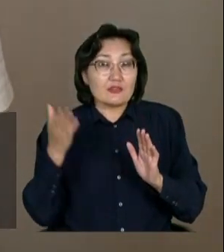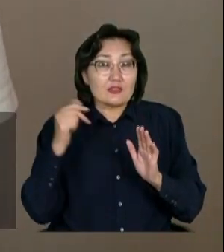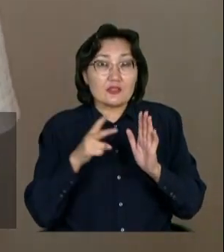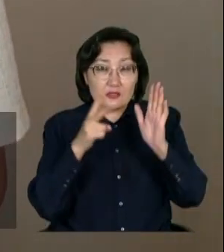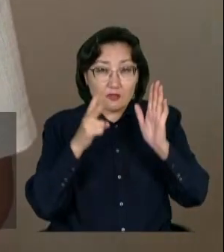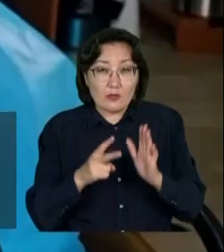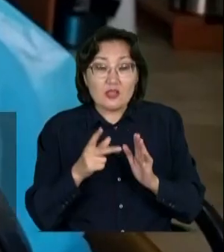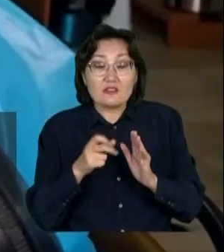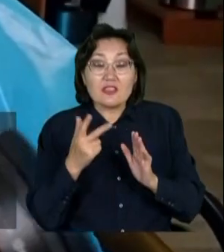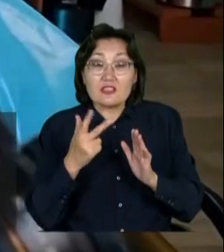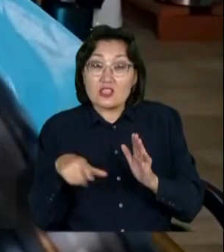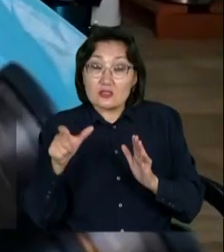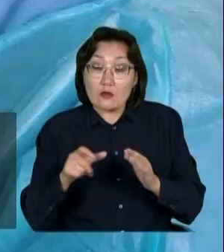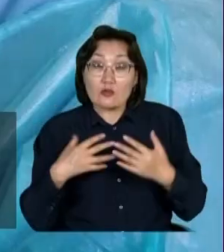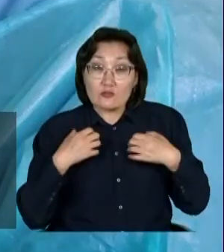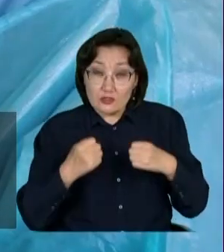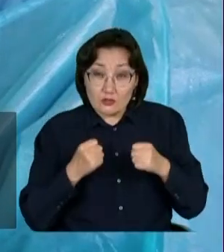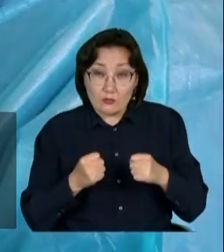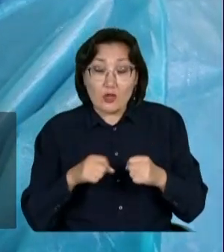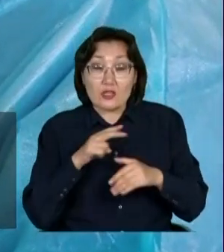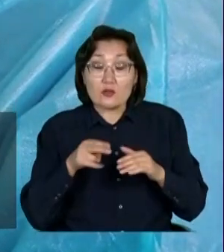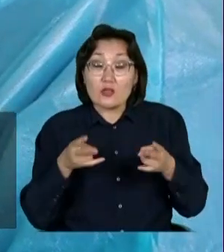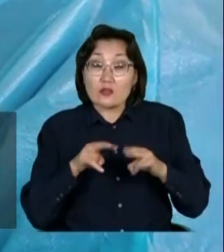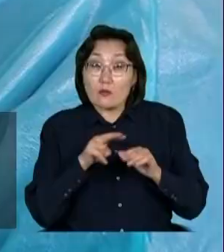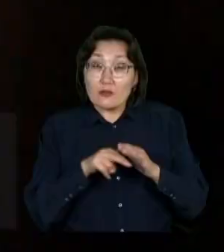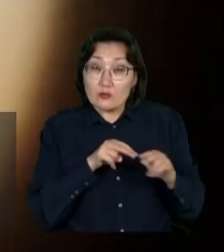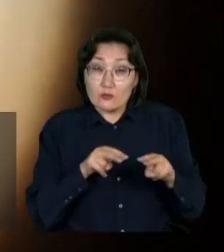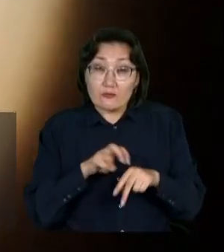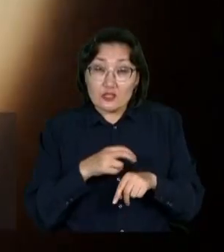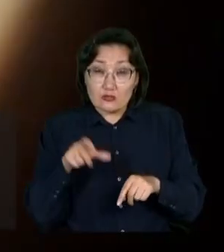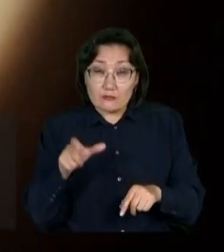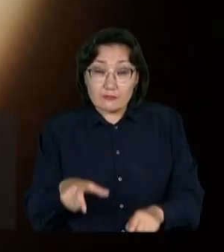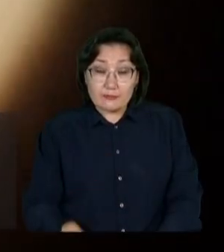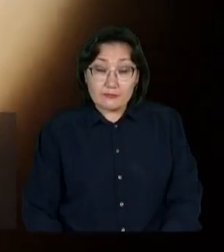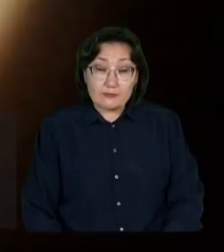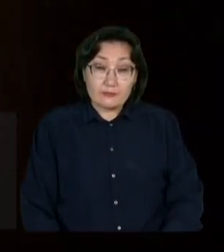уже вылечились, но остаются под наблюдением врачей. Руслан Мухамедьяров, телеканал Алматы, Восточно-Казахстанская область.